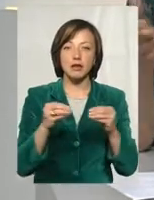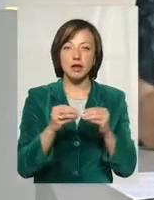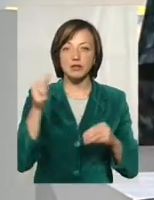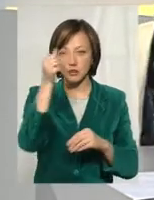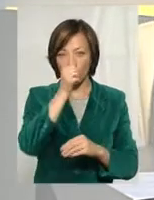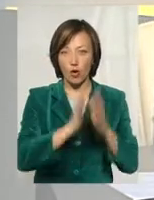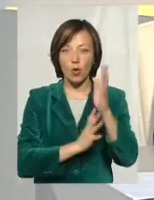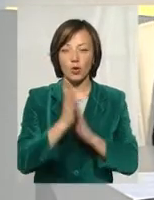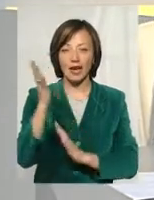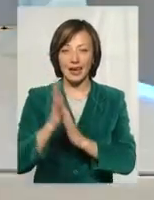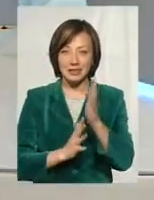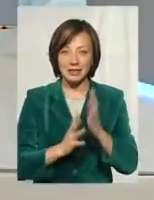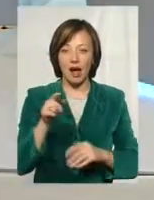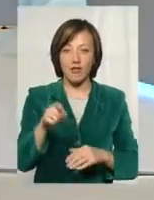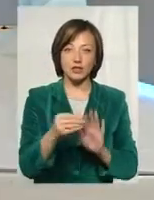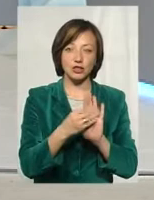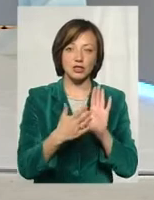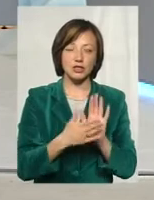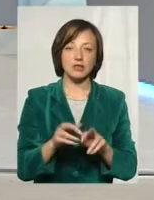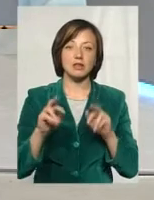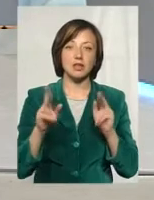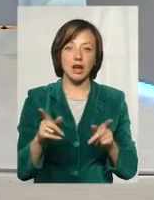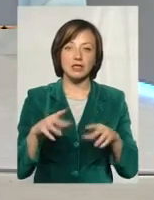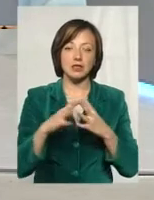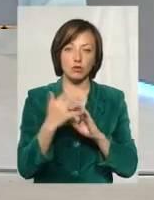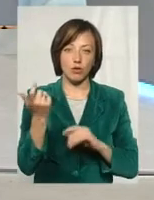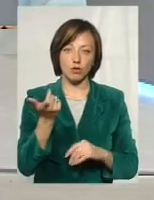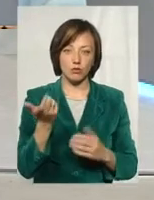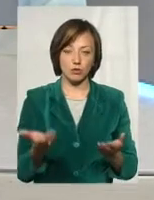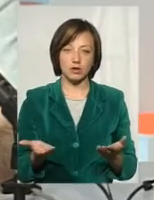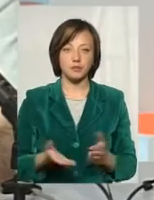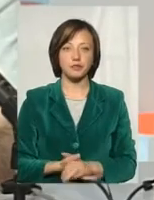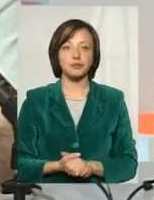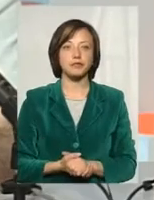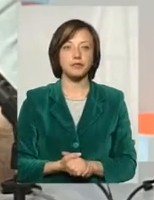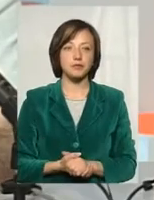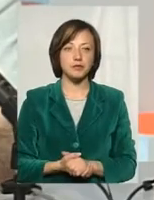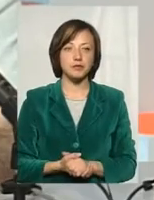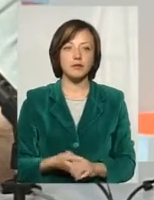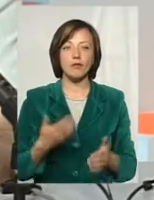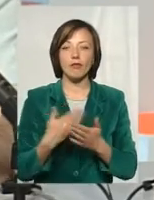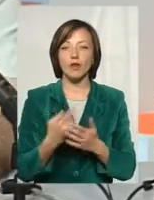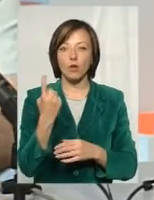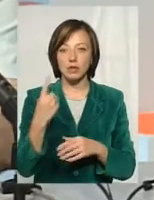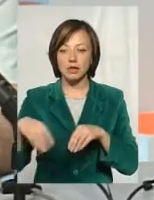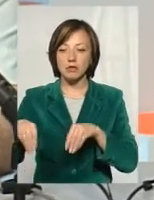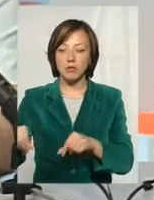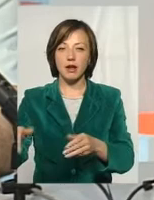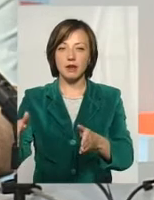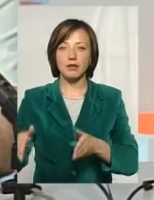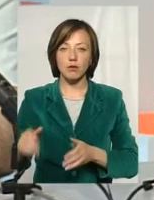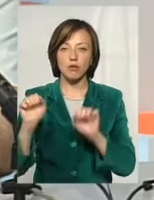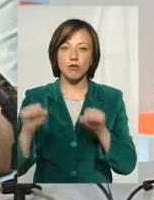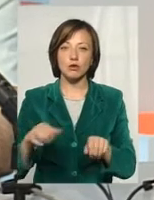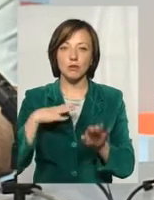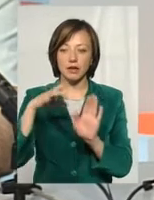ліс, а вона є числиться, за, числиться як земля сільськогосподарського призначення. Також, наприклад, одна земельна ділянка може мати в